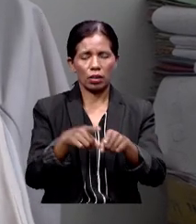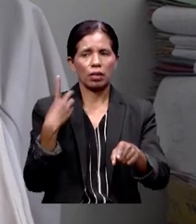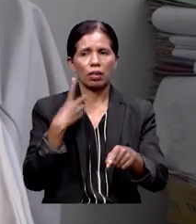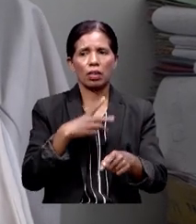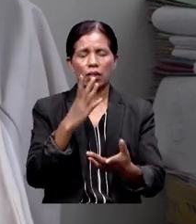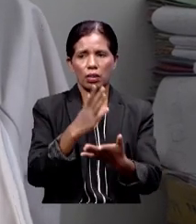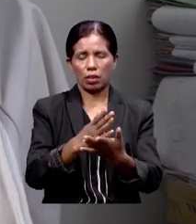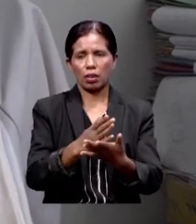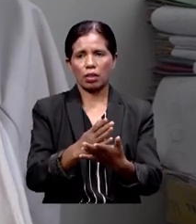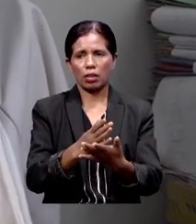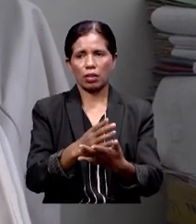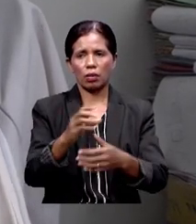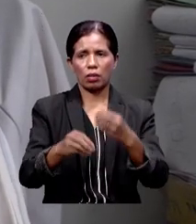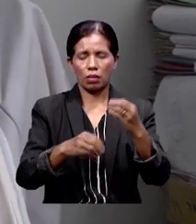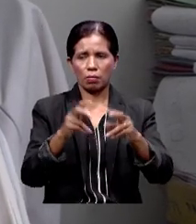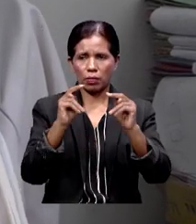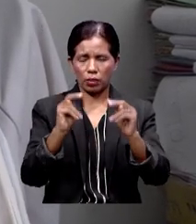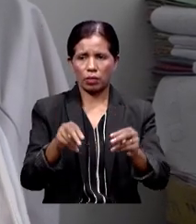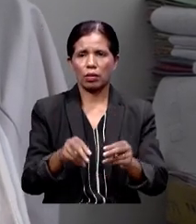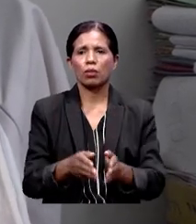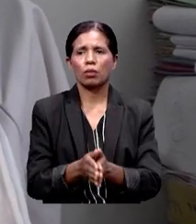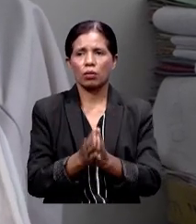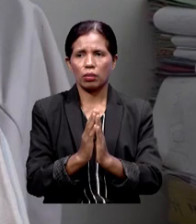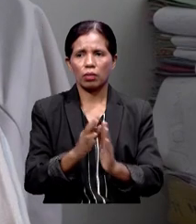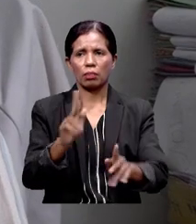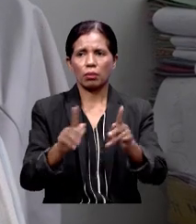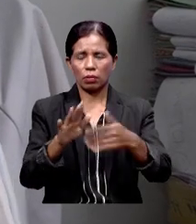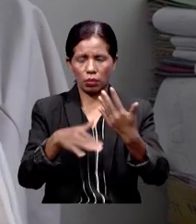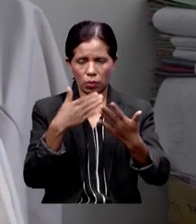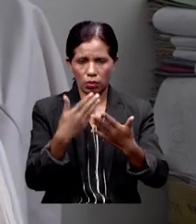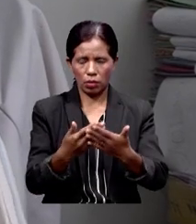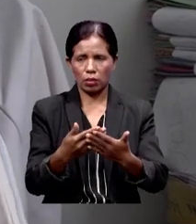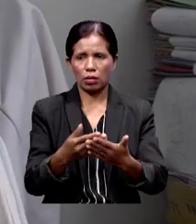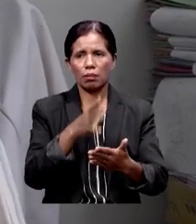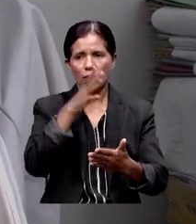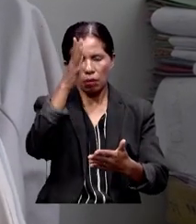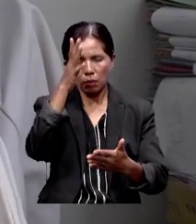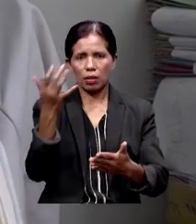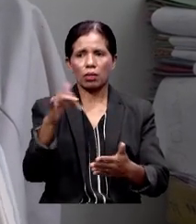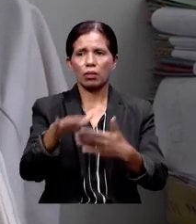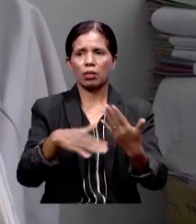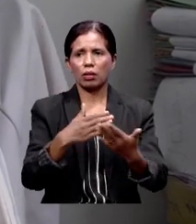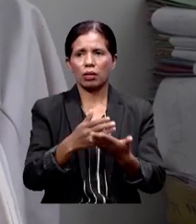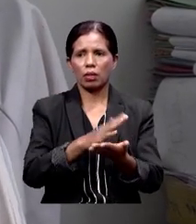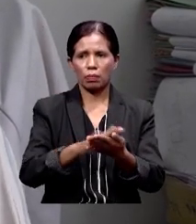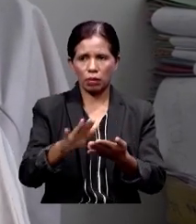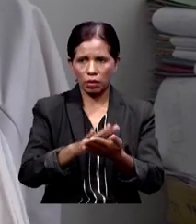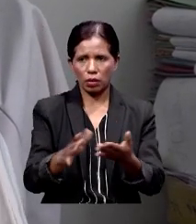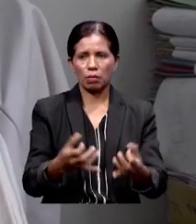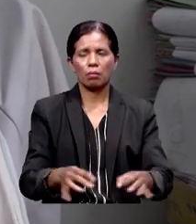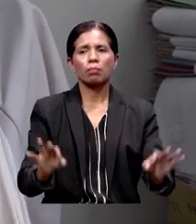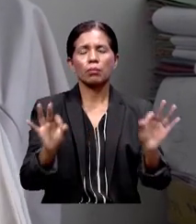katak persija kuso ba komunidade toma kilo ina ngamo limpeza